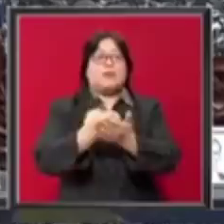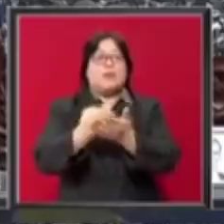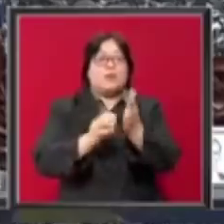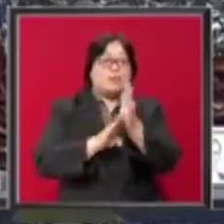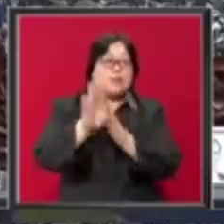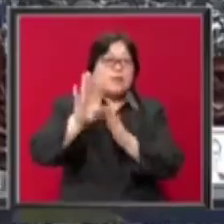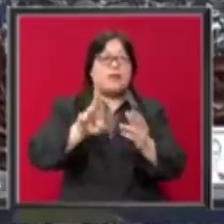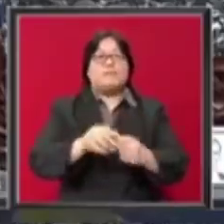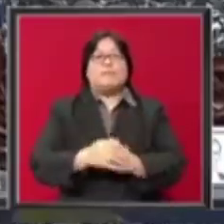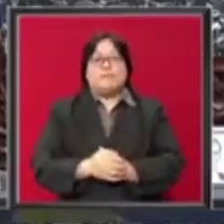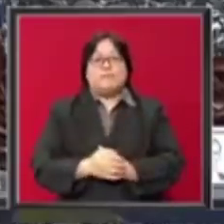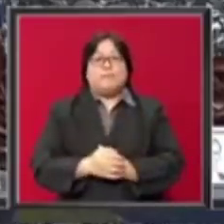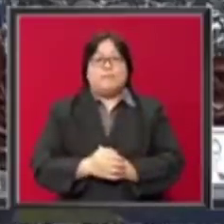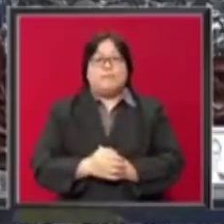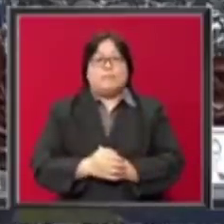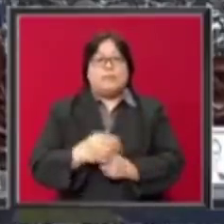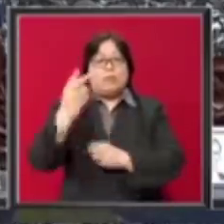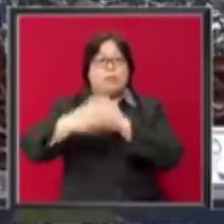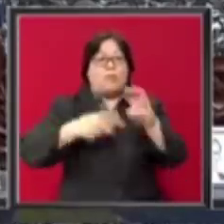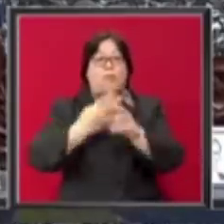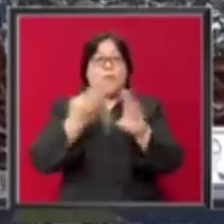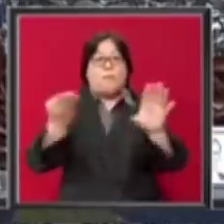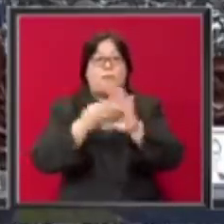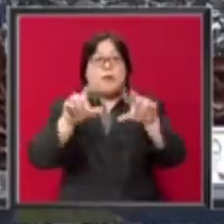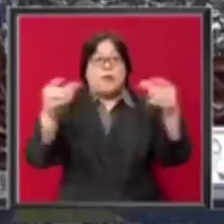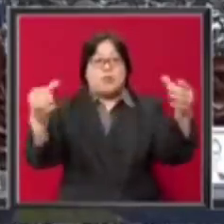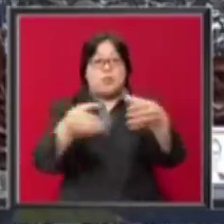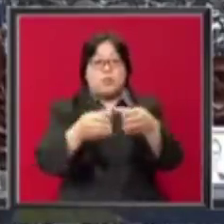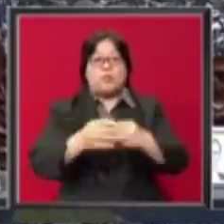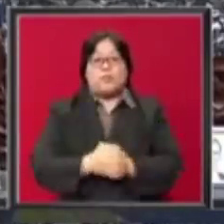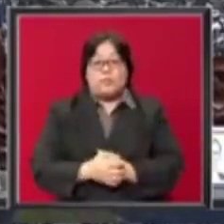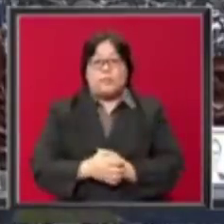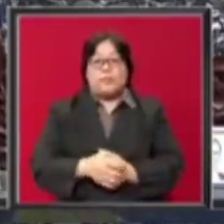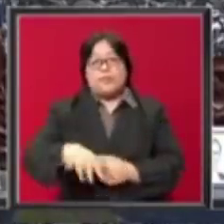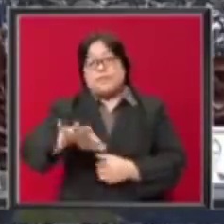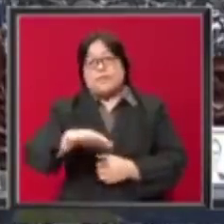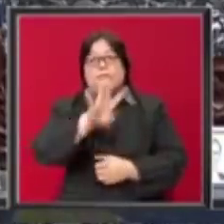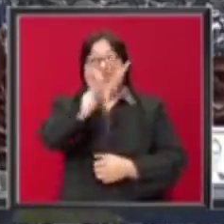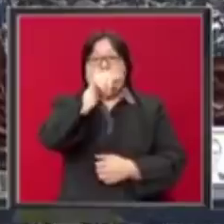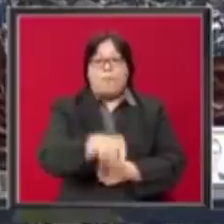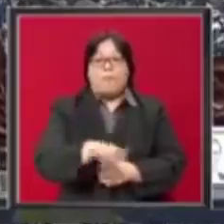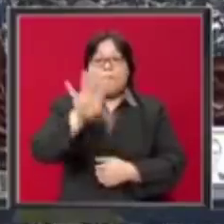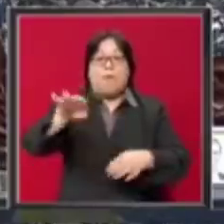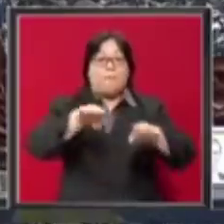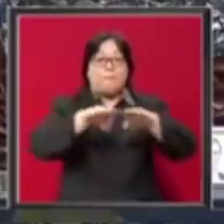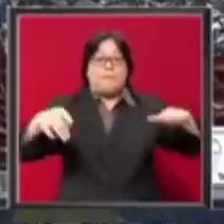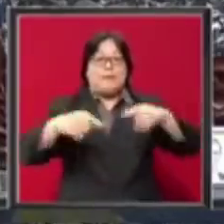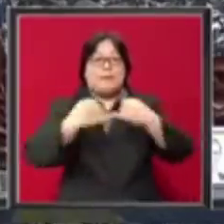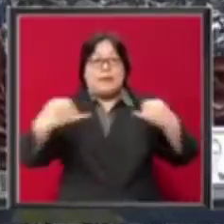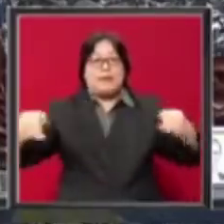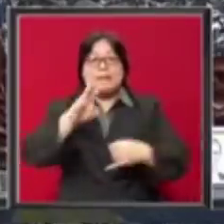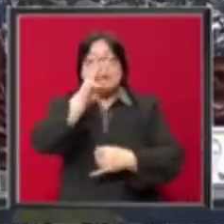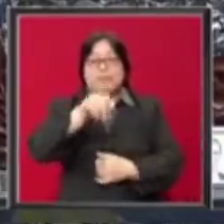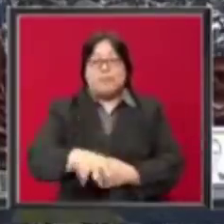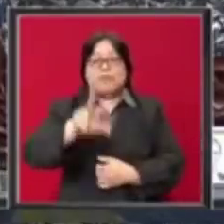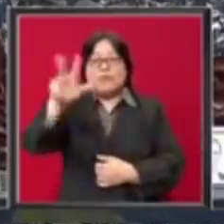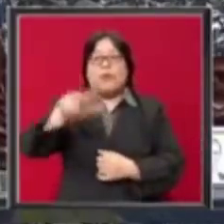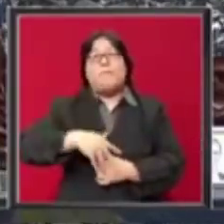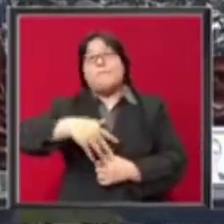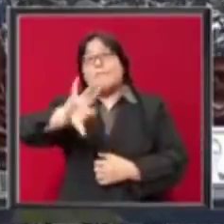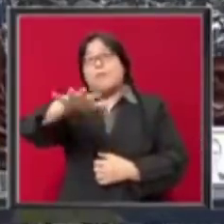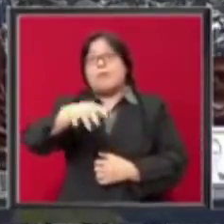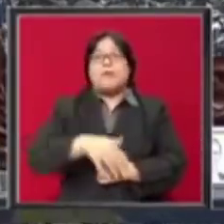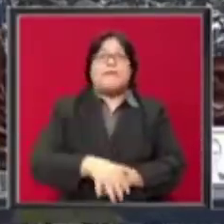Oktober 2020 oleh World Bank Group low case 4.4, baseline 6.3,